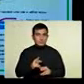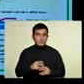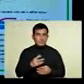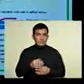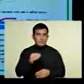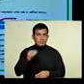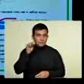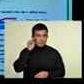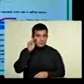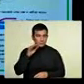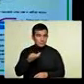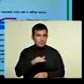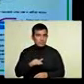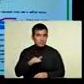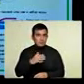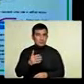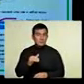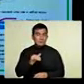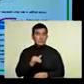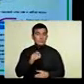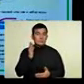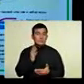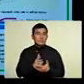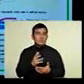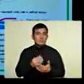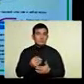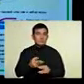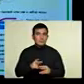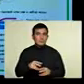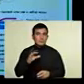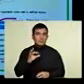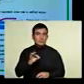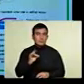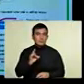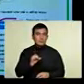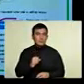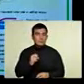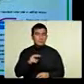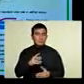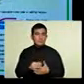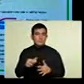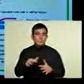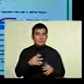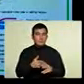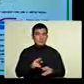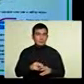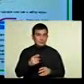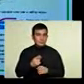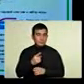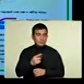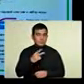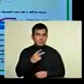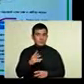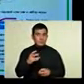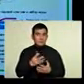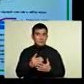и впадает куда? В Аральское море. Какие страны, посмотрите. Через